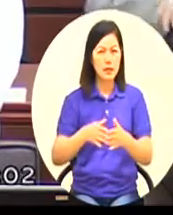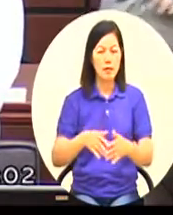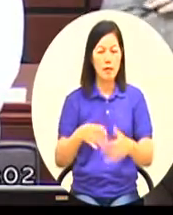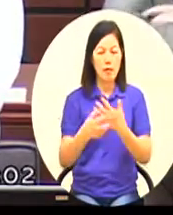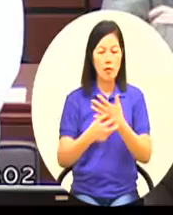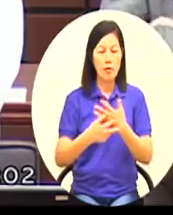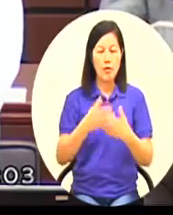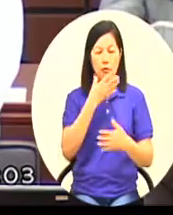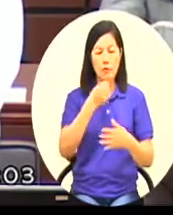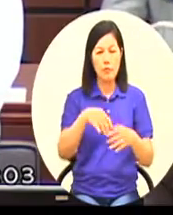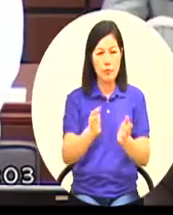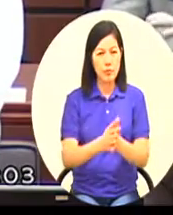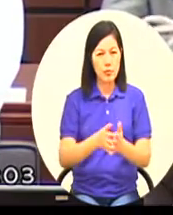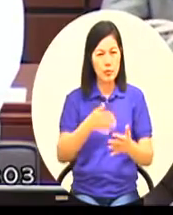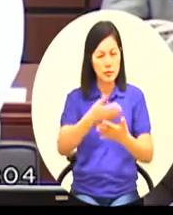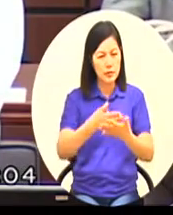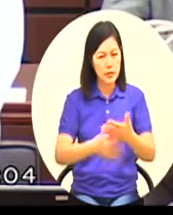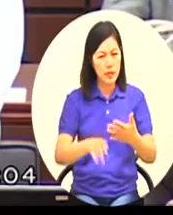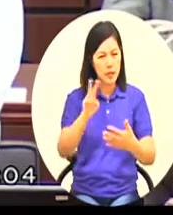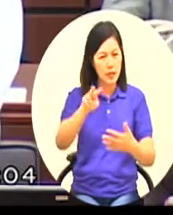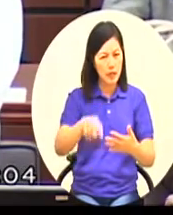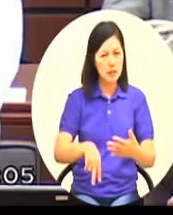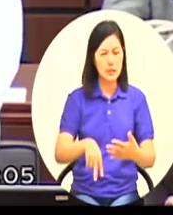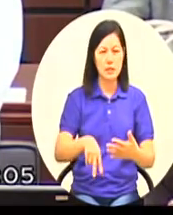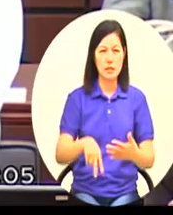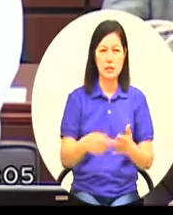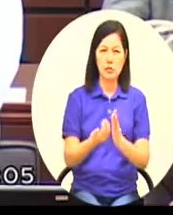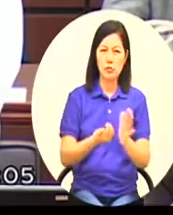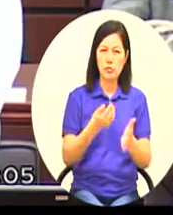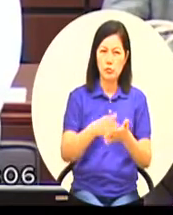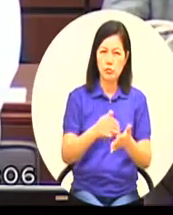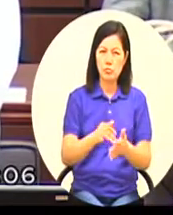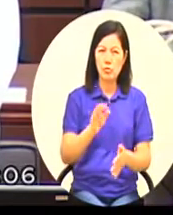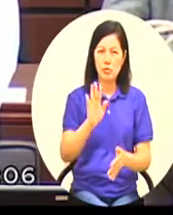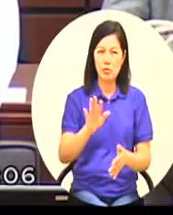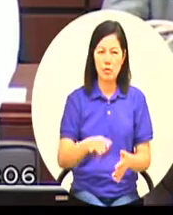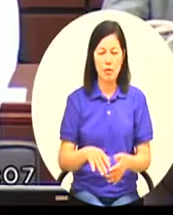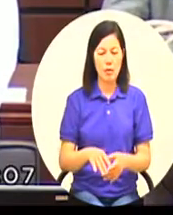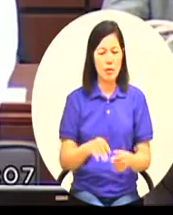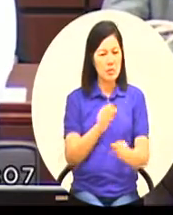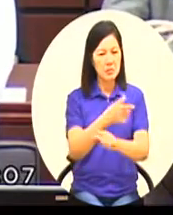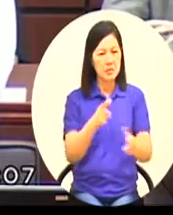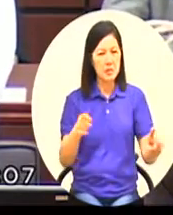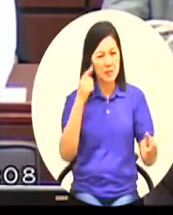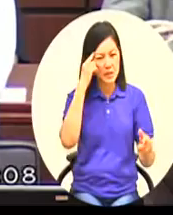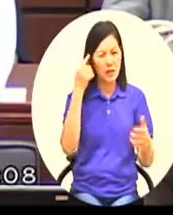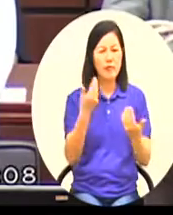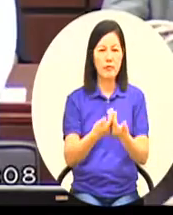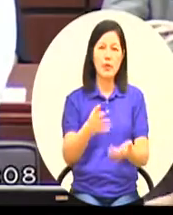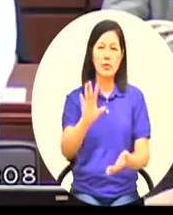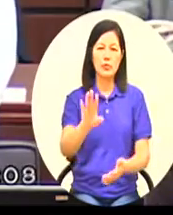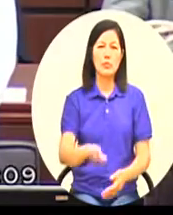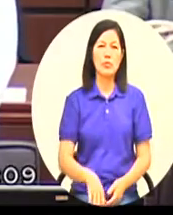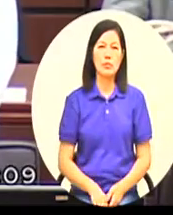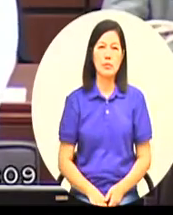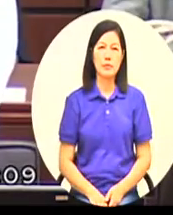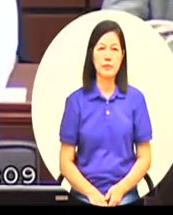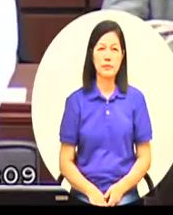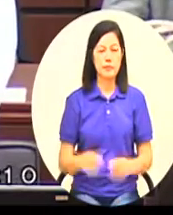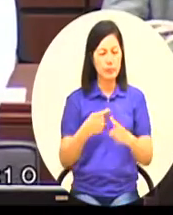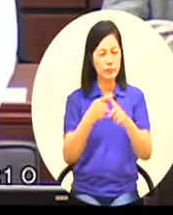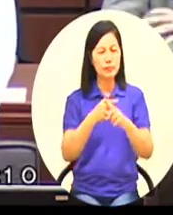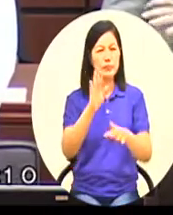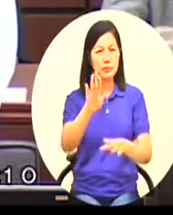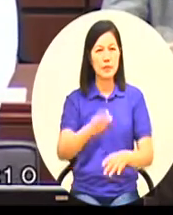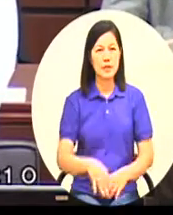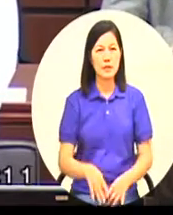少2000个医师，这个事实上其实来自于不同医界也有它的一些不同的一些争执的。但是我想